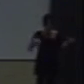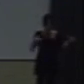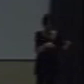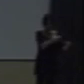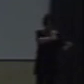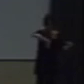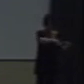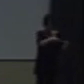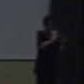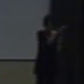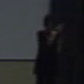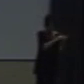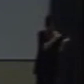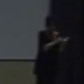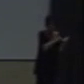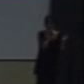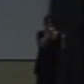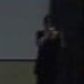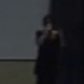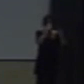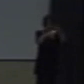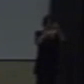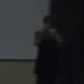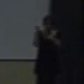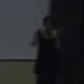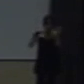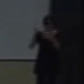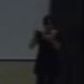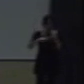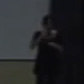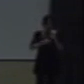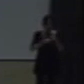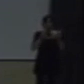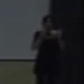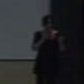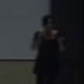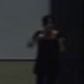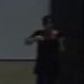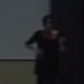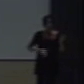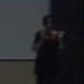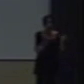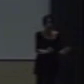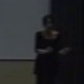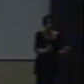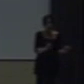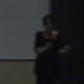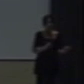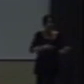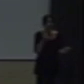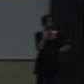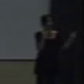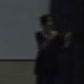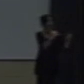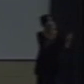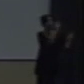el periodisme diguem diari d'informació, però que també són periodistes. I aquesta gent jo crec que també se'ls ha de... O sigui, que és una